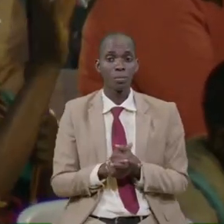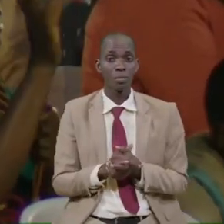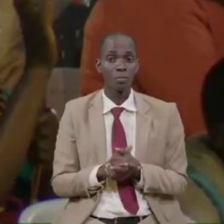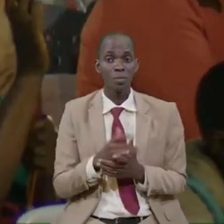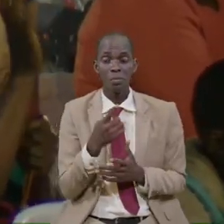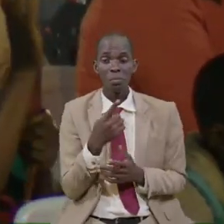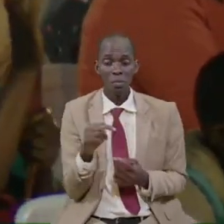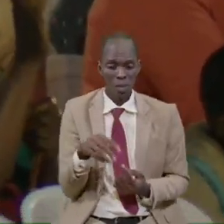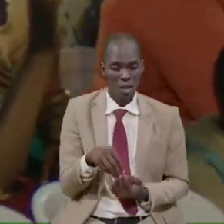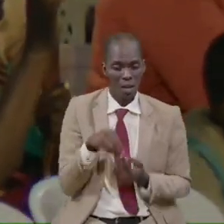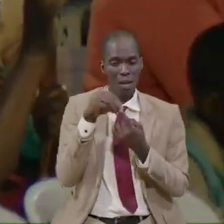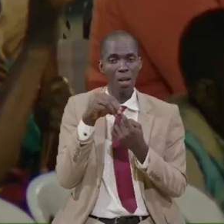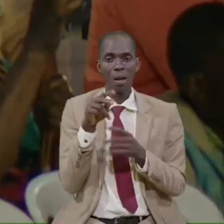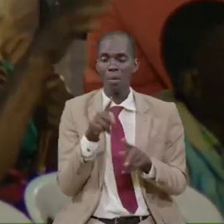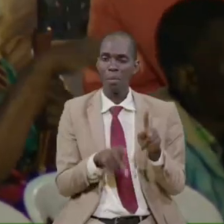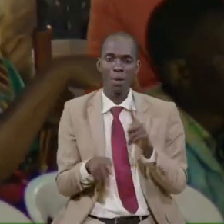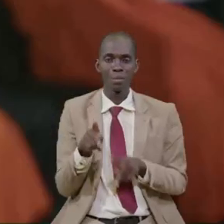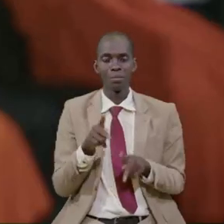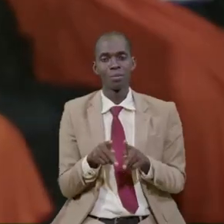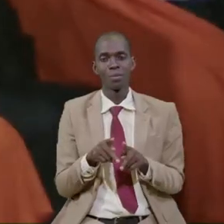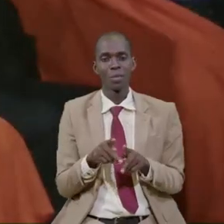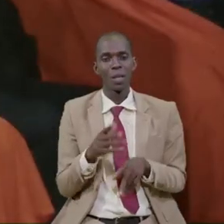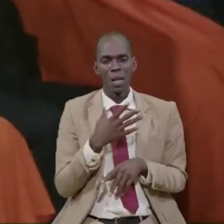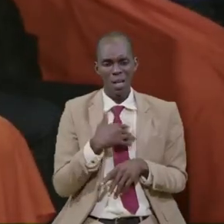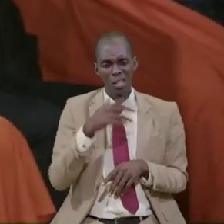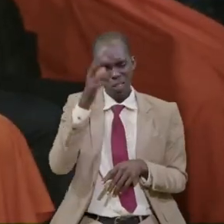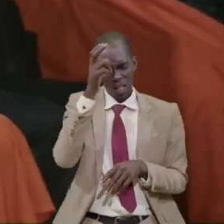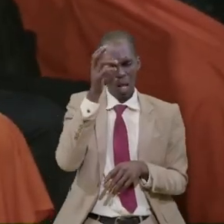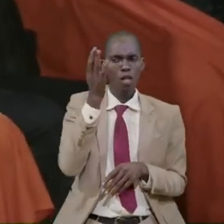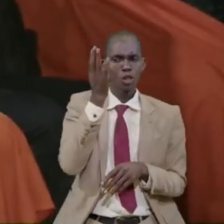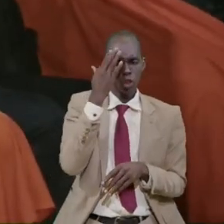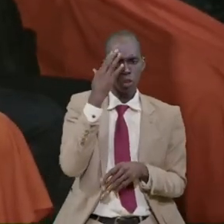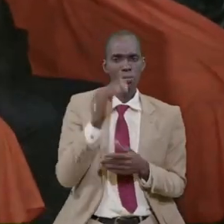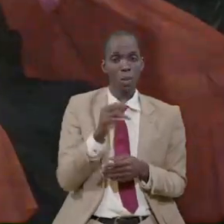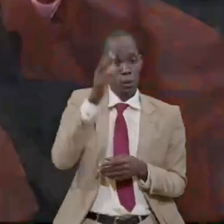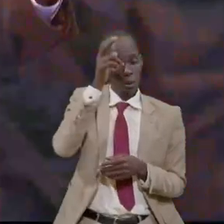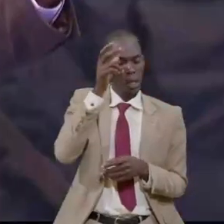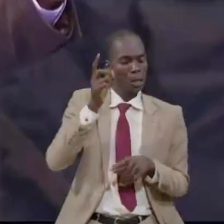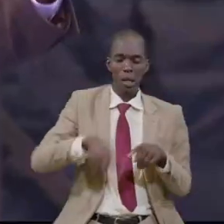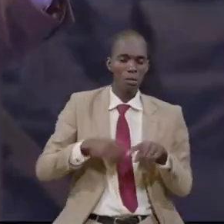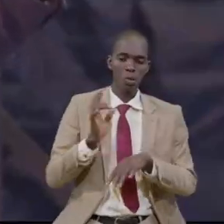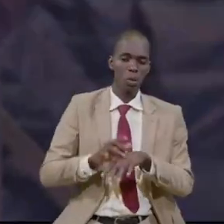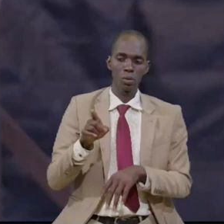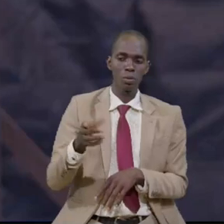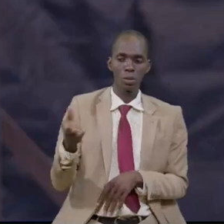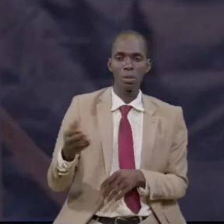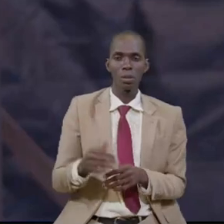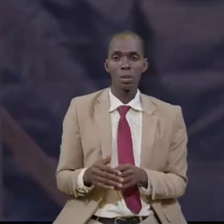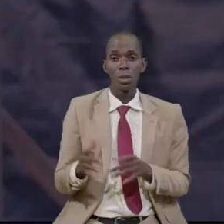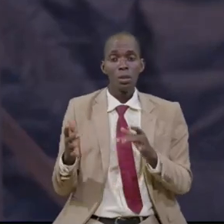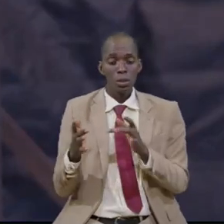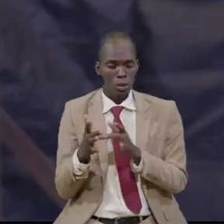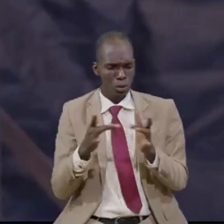Un peuple acquis, un peuple spécial, et Satan le sait. Il ne peut plus vous toucher. Je